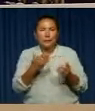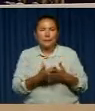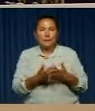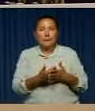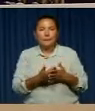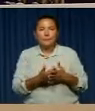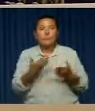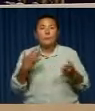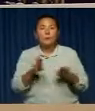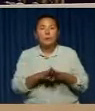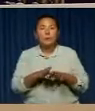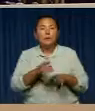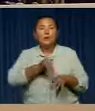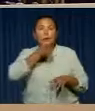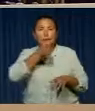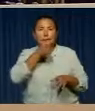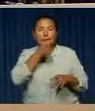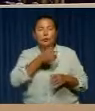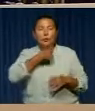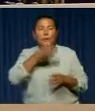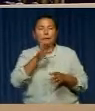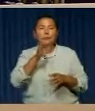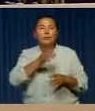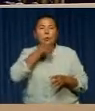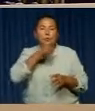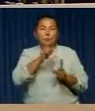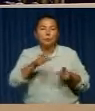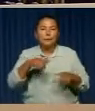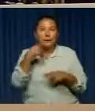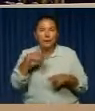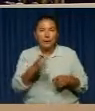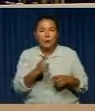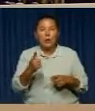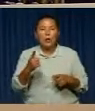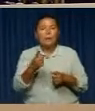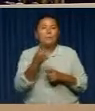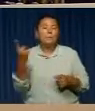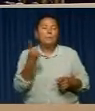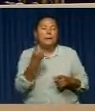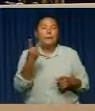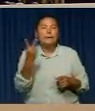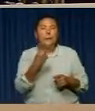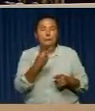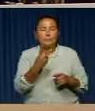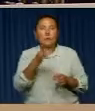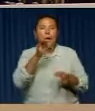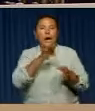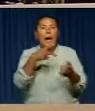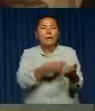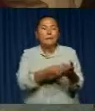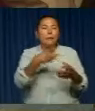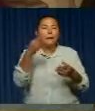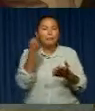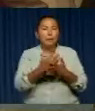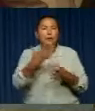соған. Сондықтан жас өсіп келе жатқандар, үлкен кісілерге айтатын, өз бастақ біліп, бір емес екі антибиотиктен пайдаланып жатыр. Қымбат болған